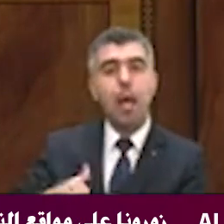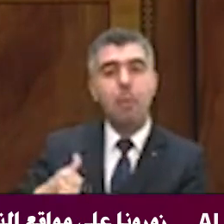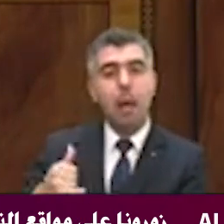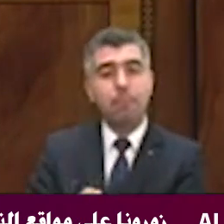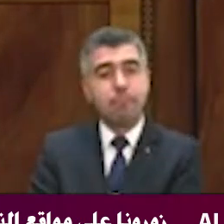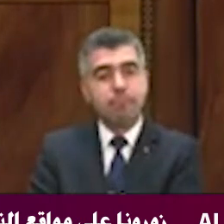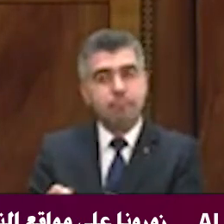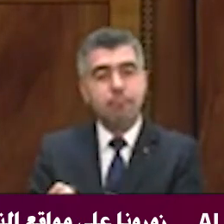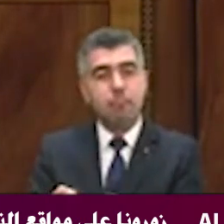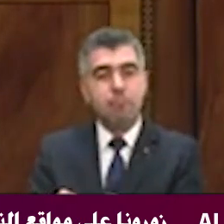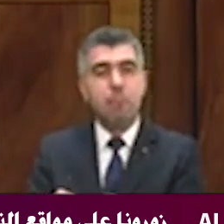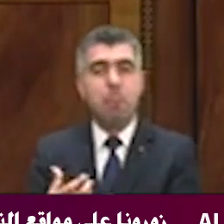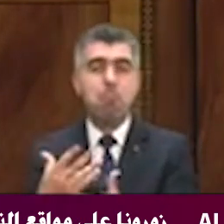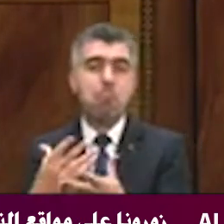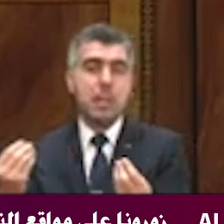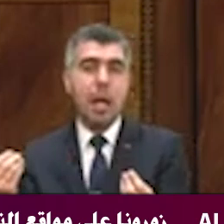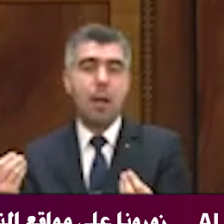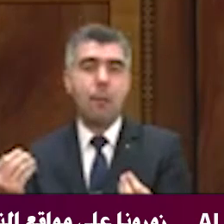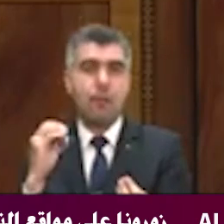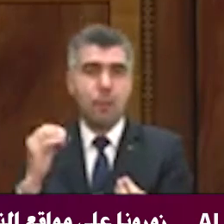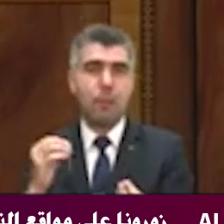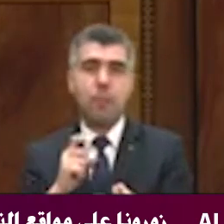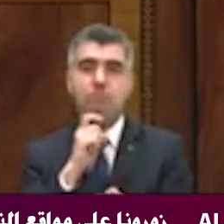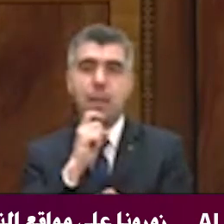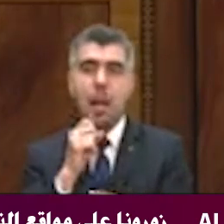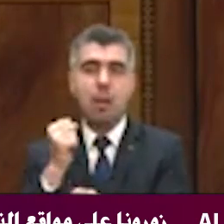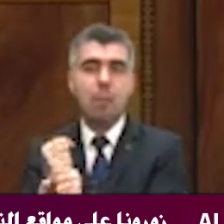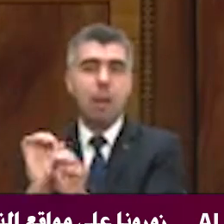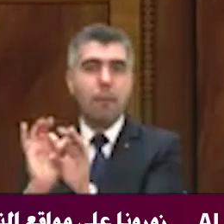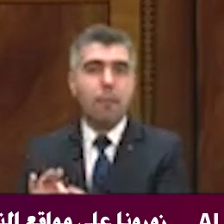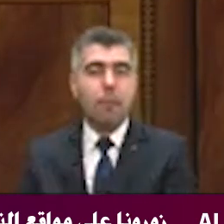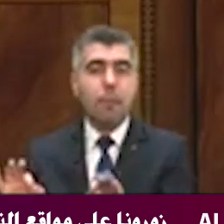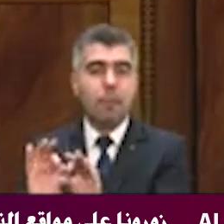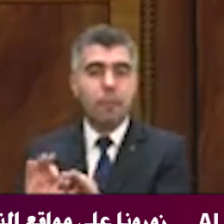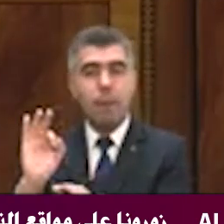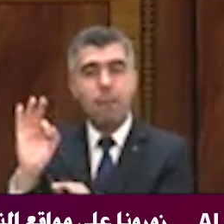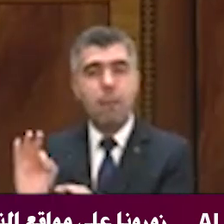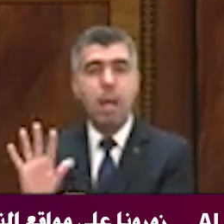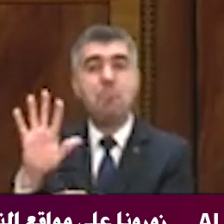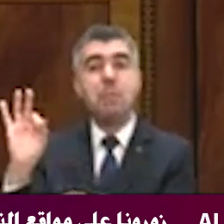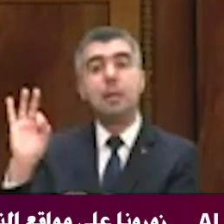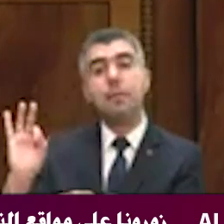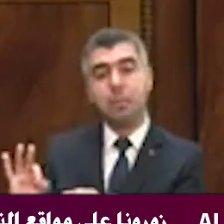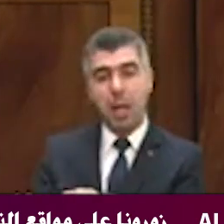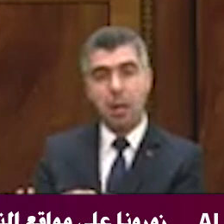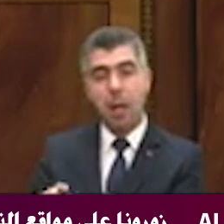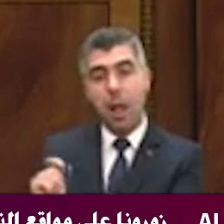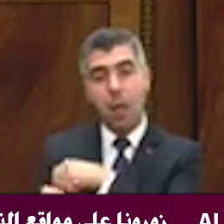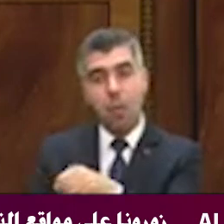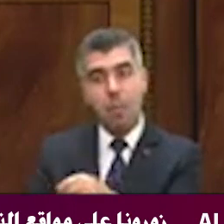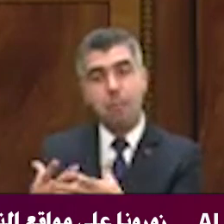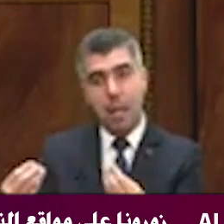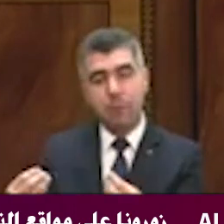البطالة أكثر من كل جهة، يعني في الأقاليم الجنوبية حيث أن النسبة تجاوزت 50%. يطرح